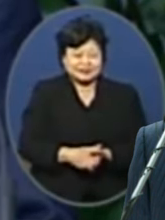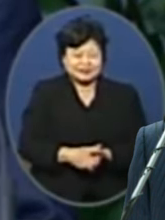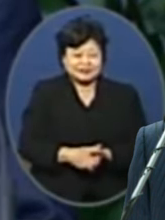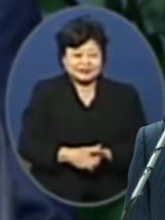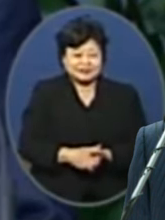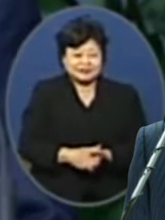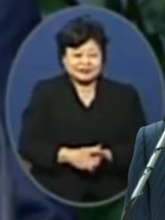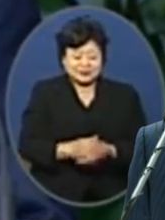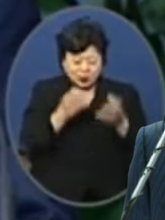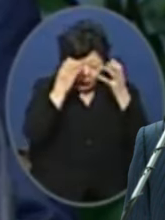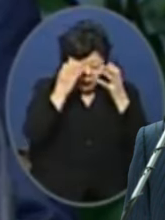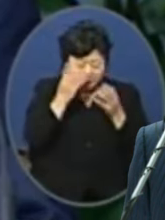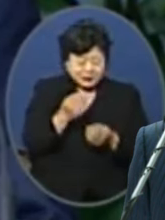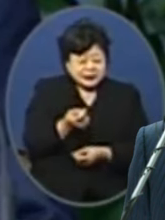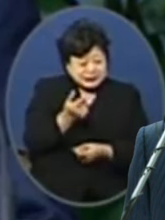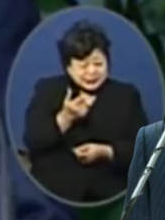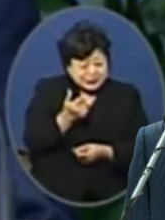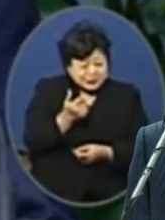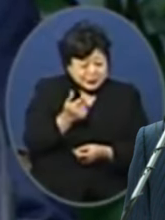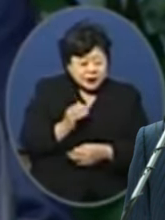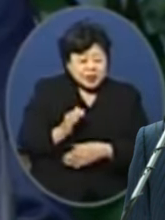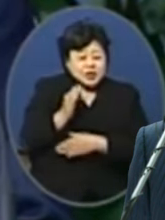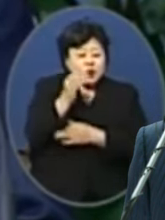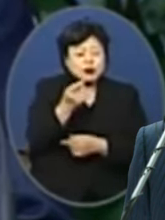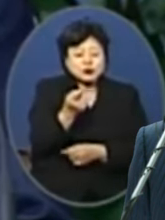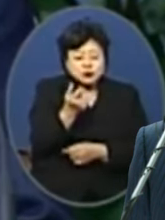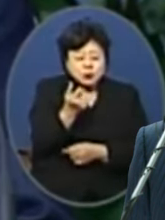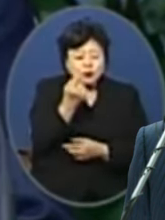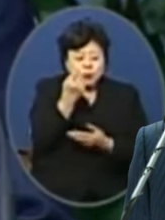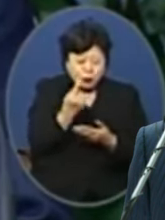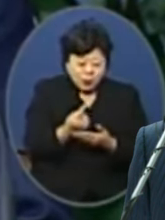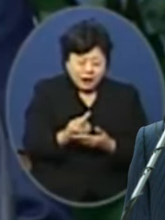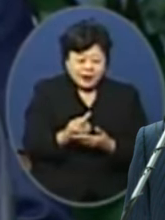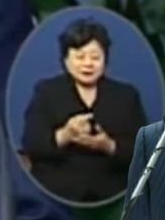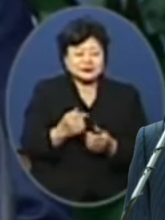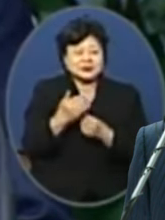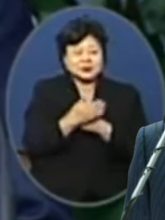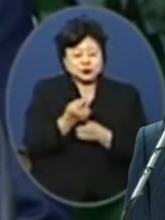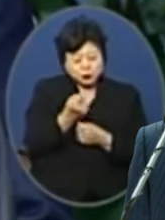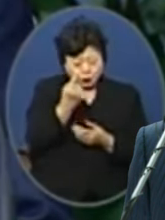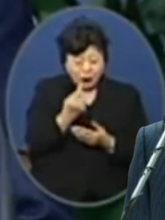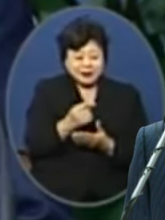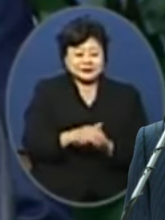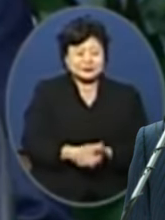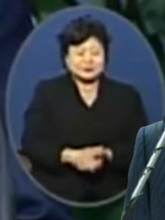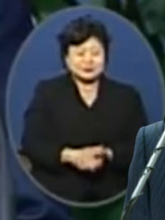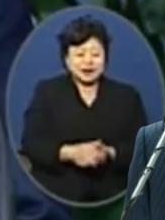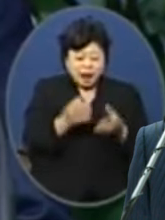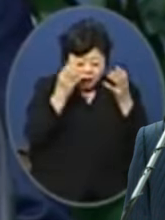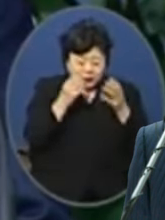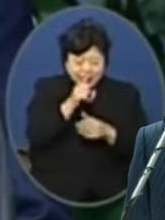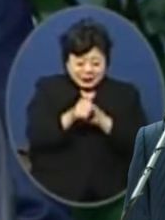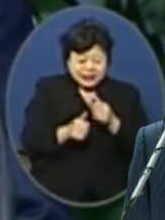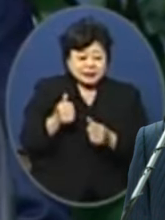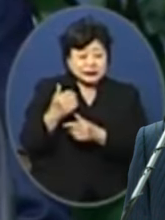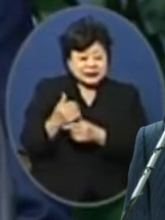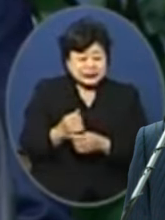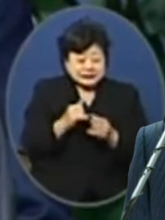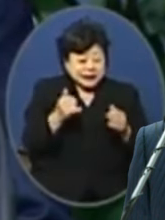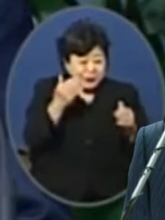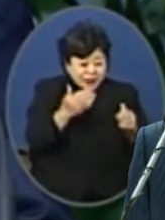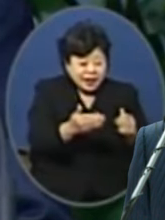오 고난이으면 적은만큼 하나님의 은총도 다가온다는 것입니다 고난은 하나님을 의지하는